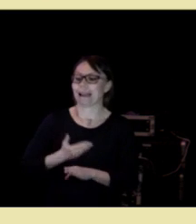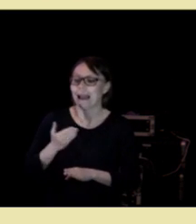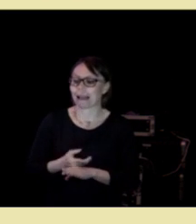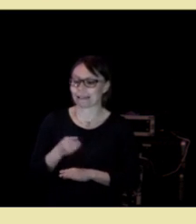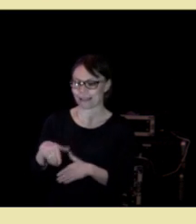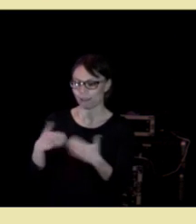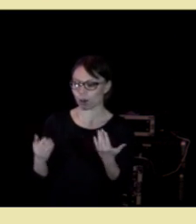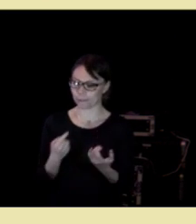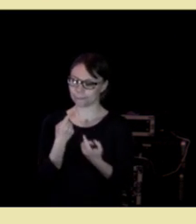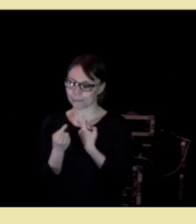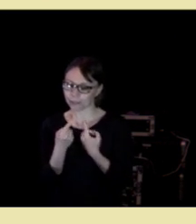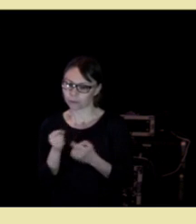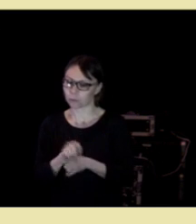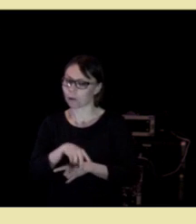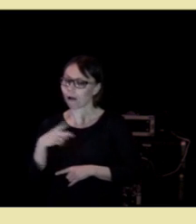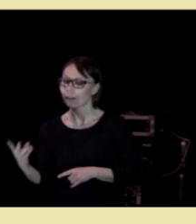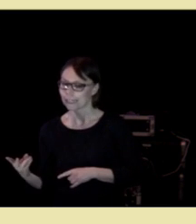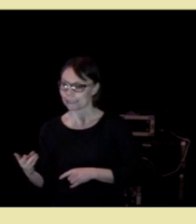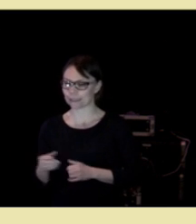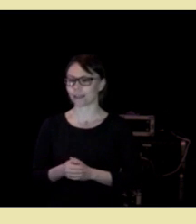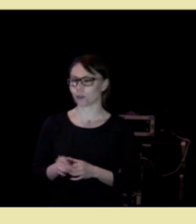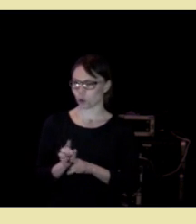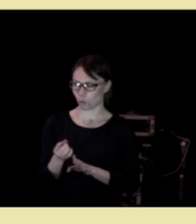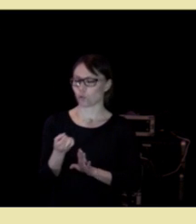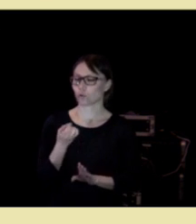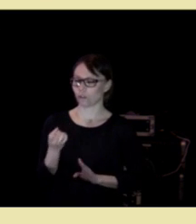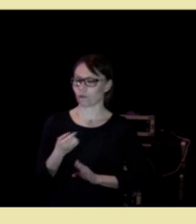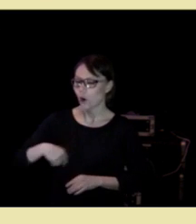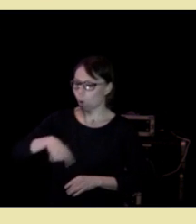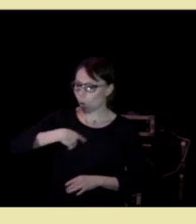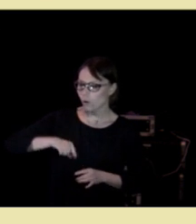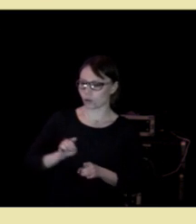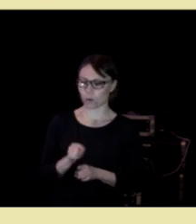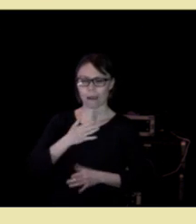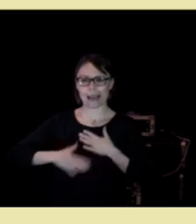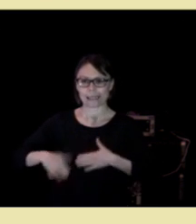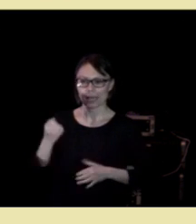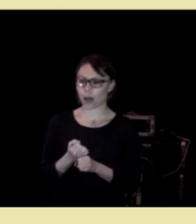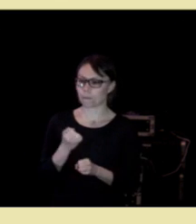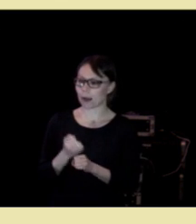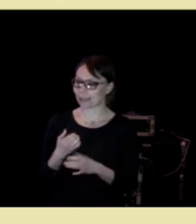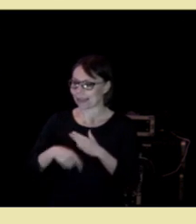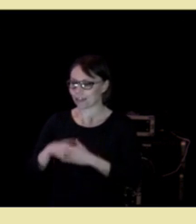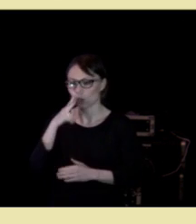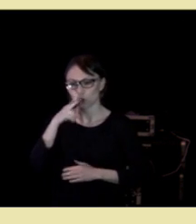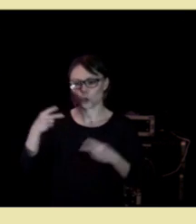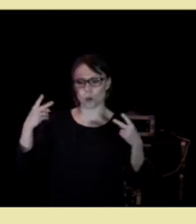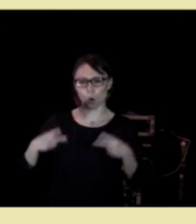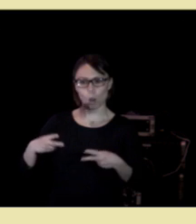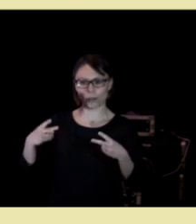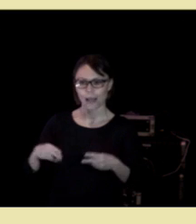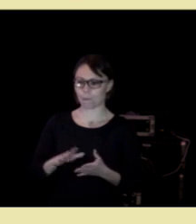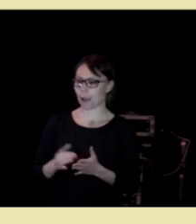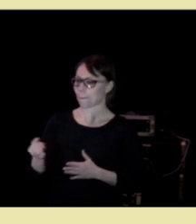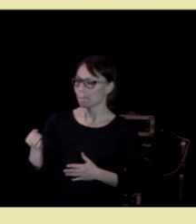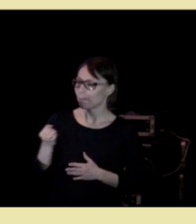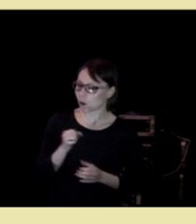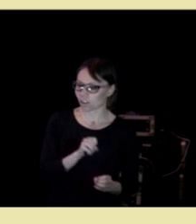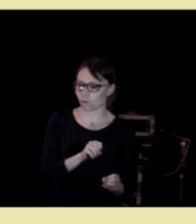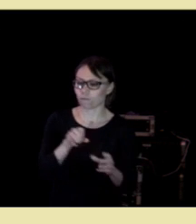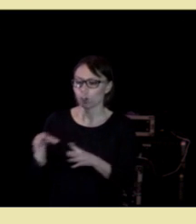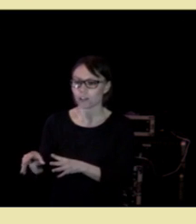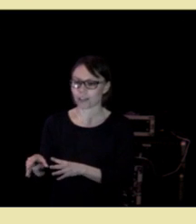på en samtale som annerledes, og som utfordrer oss som helsearbeidere inn i en ny rolle med en maktforflytning,